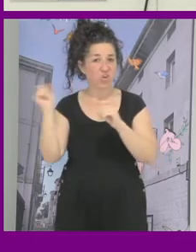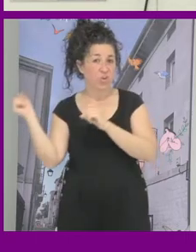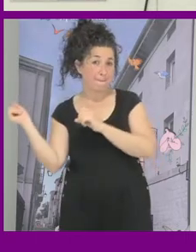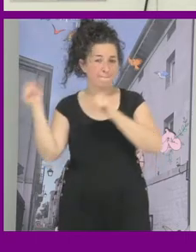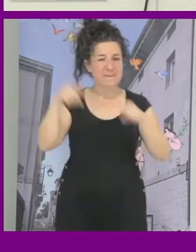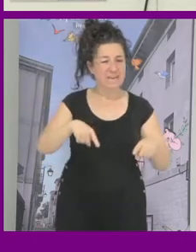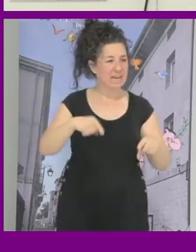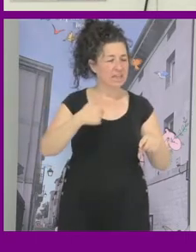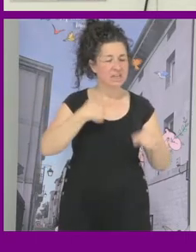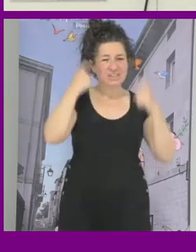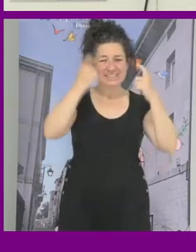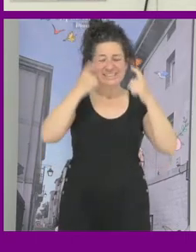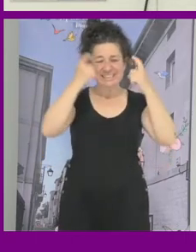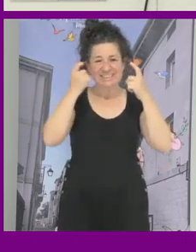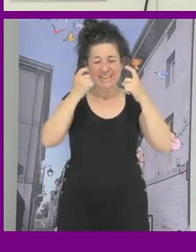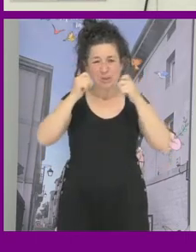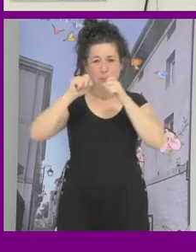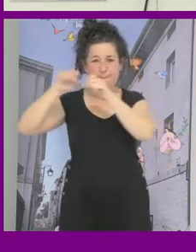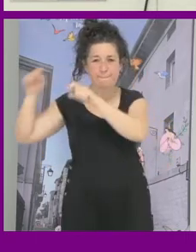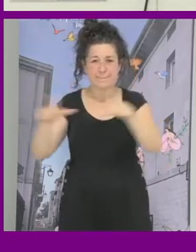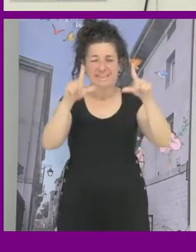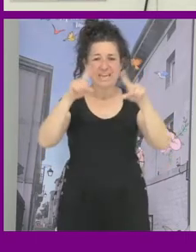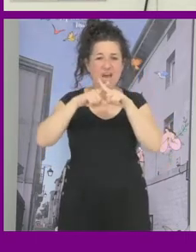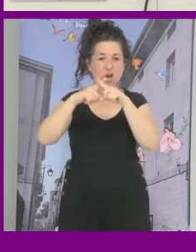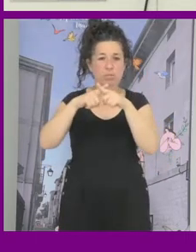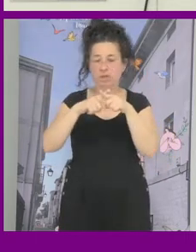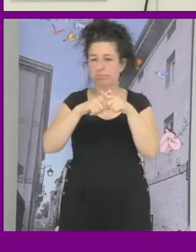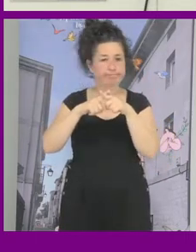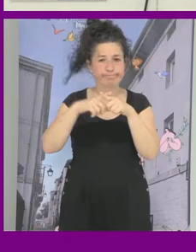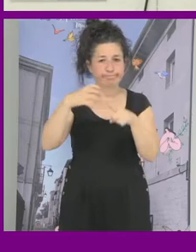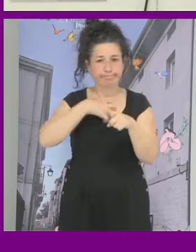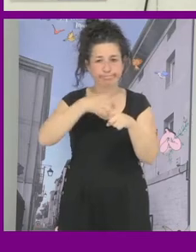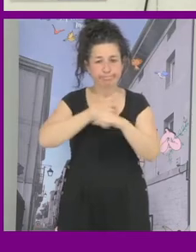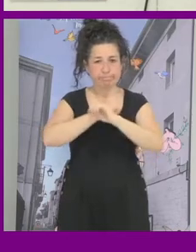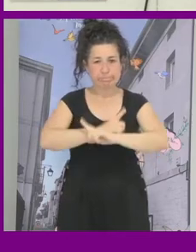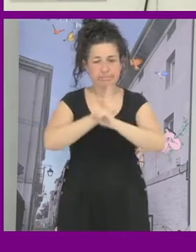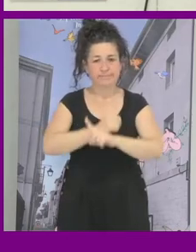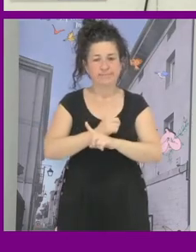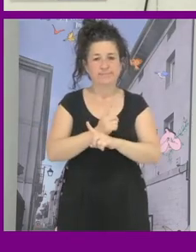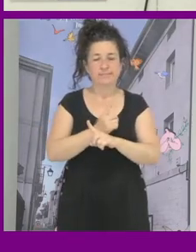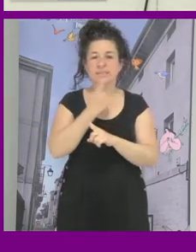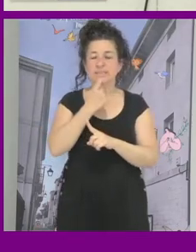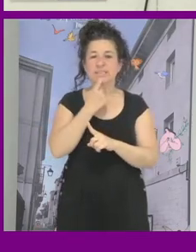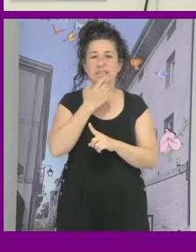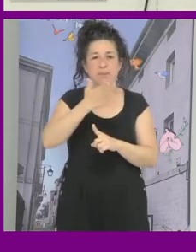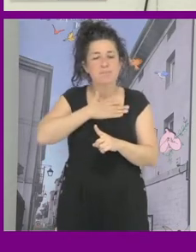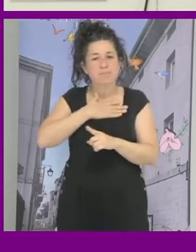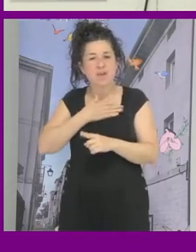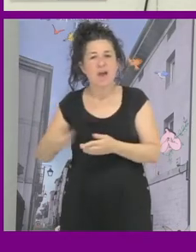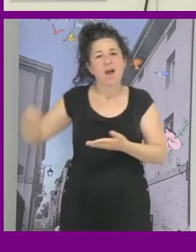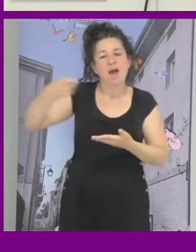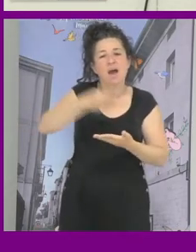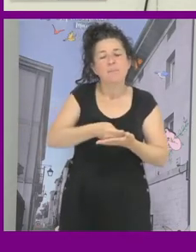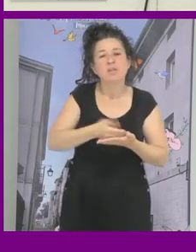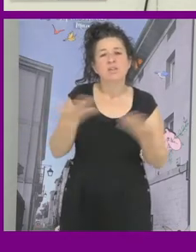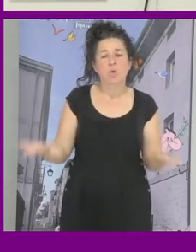bueno, saiatzen ari naiz pantaila konpartitzen, baina zapustu egin zait, esaten du, ba, nire ekarpena izan dela, feminismoari